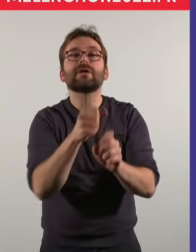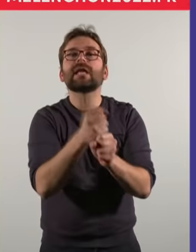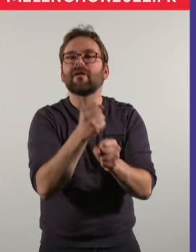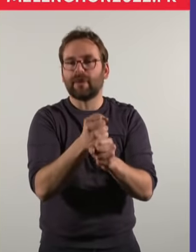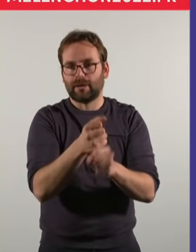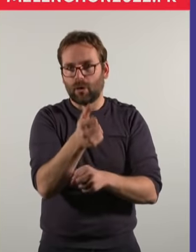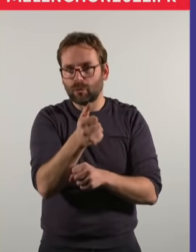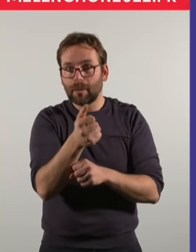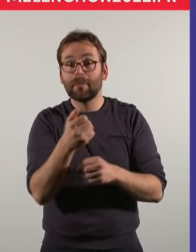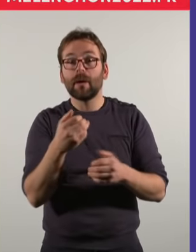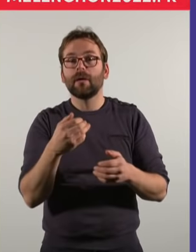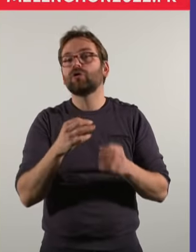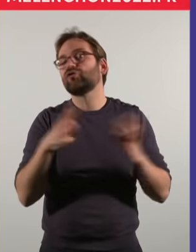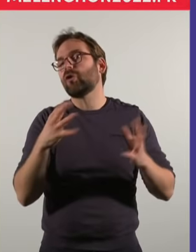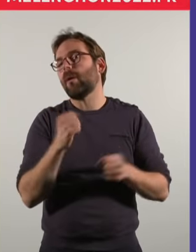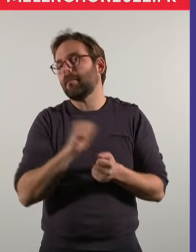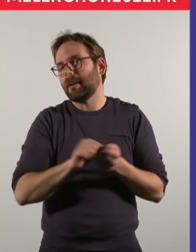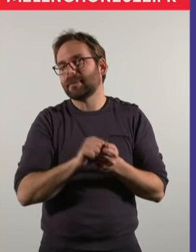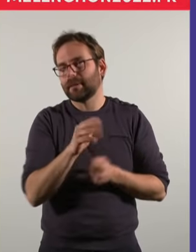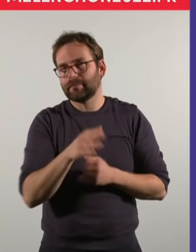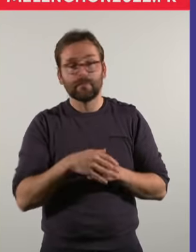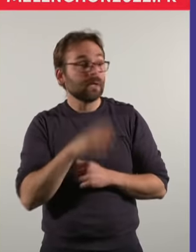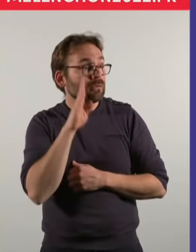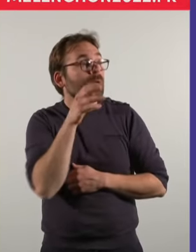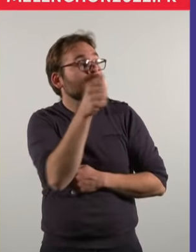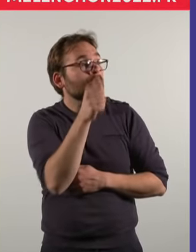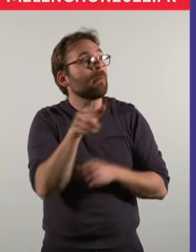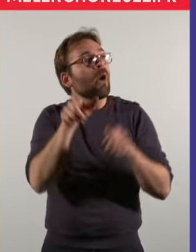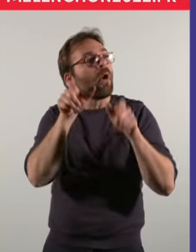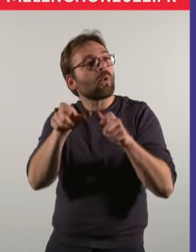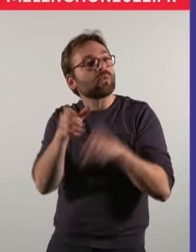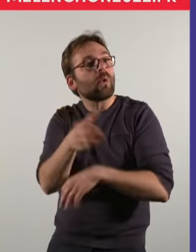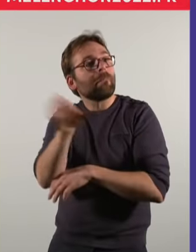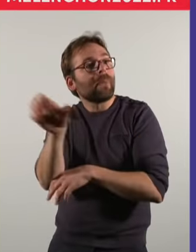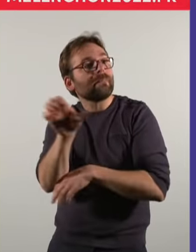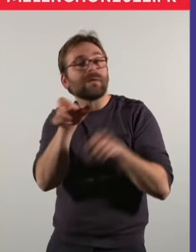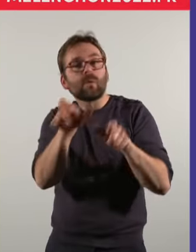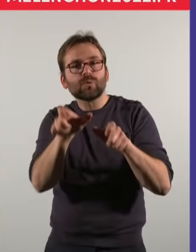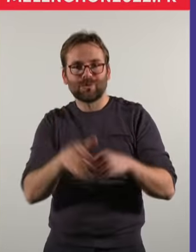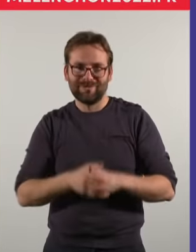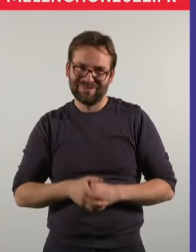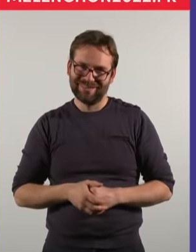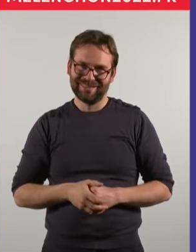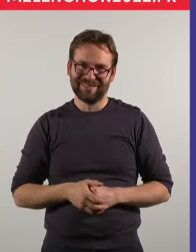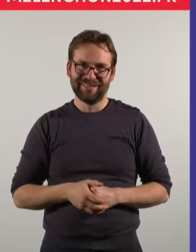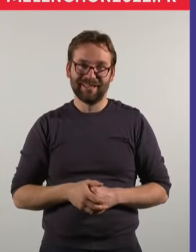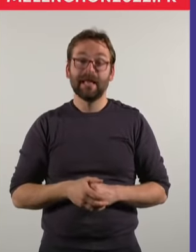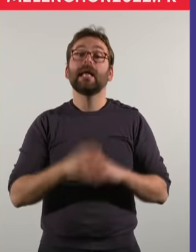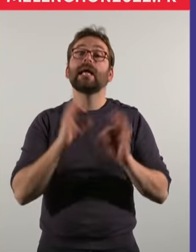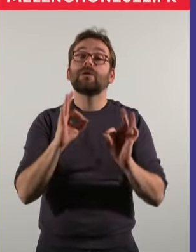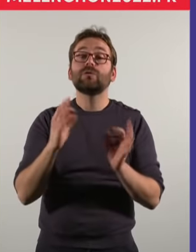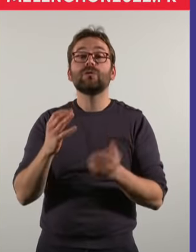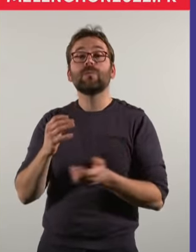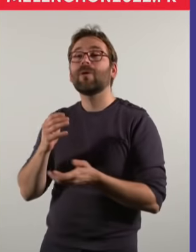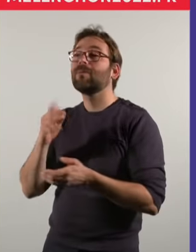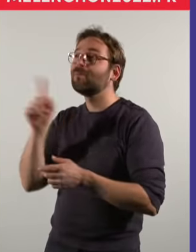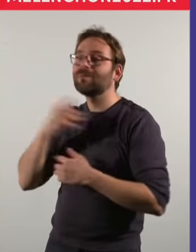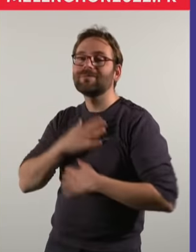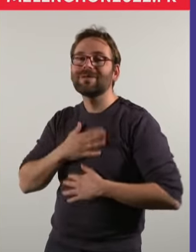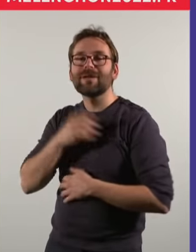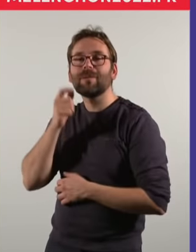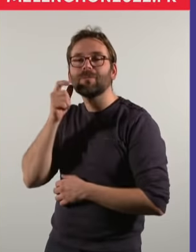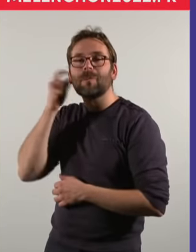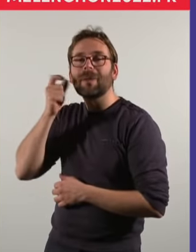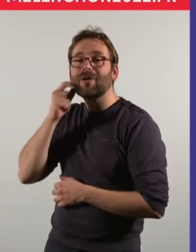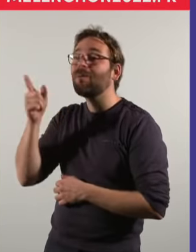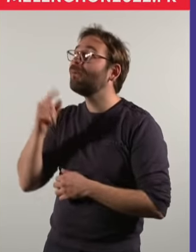ailleurs s'avère être sans papier, de contrôler les passes sanitaires des gens qui rentrent et, pour faire plaisir à M. Macron, afin d'éviter